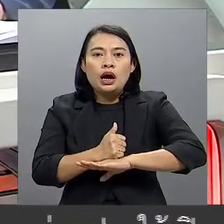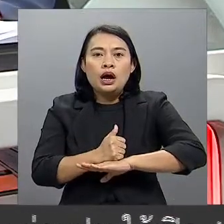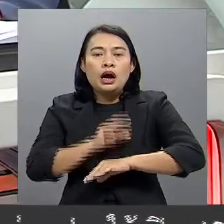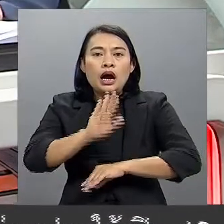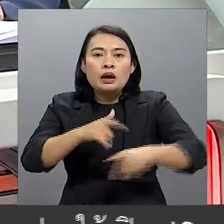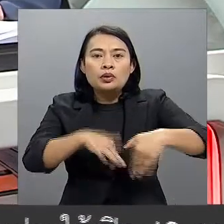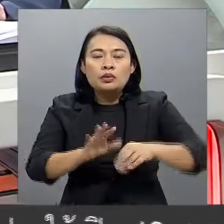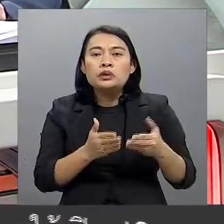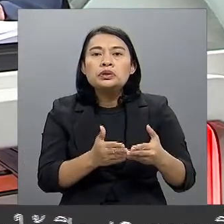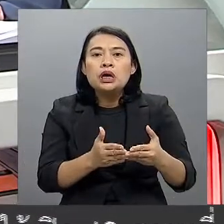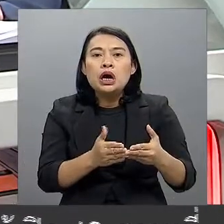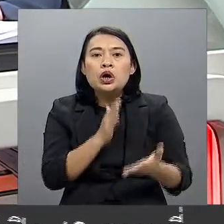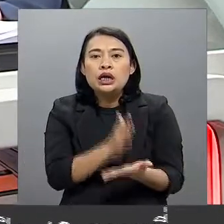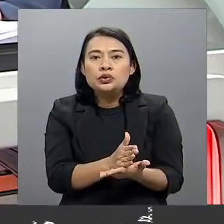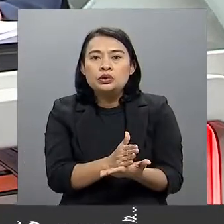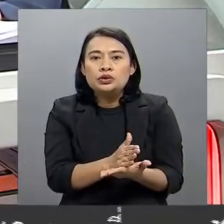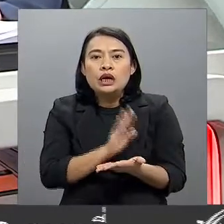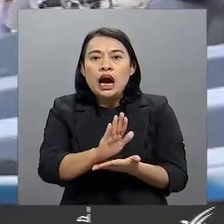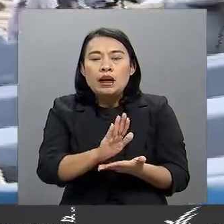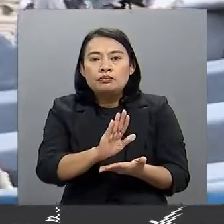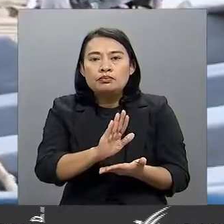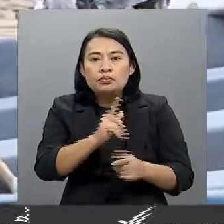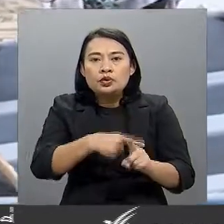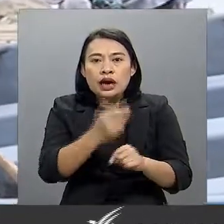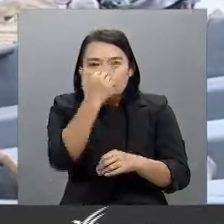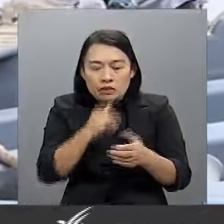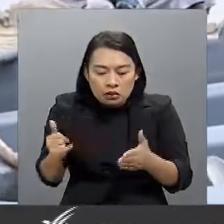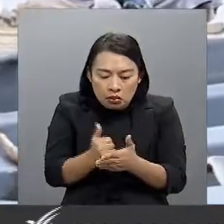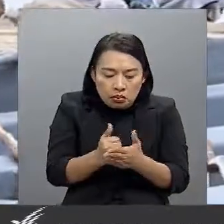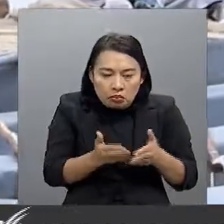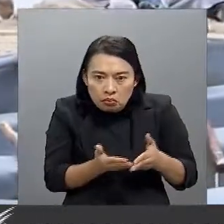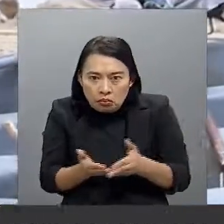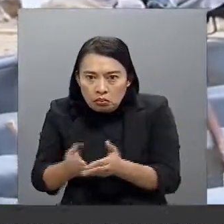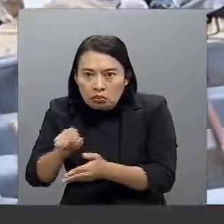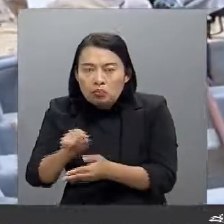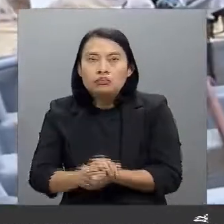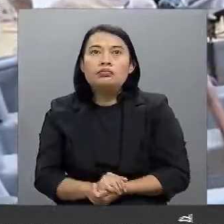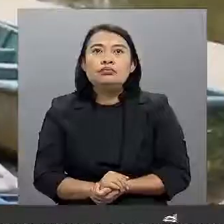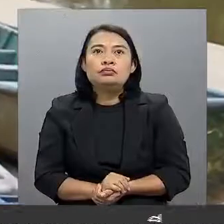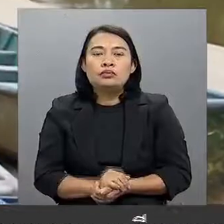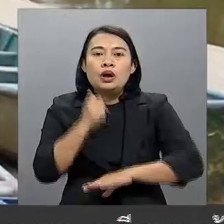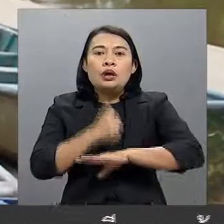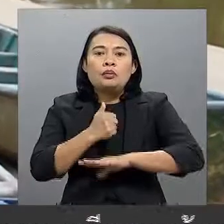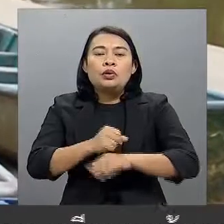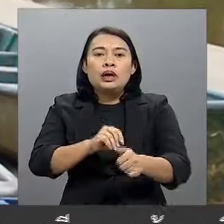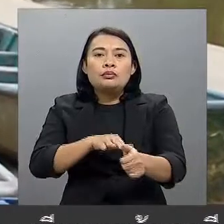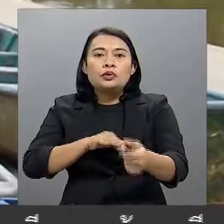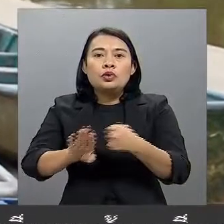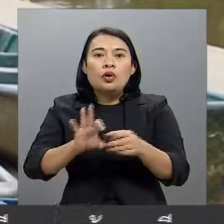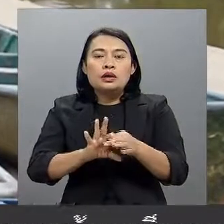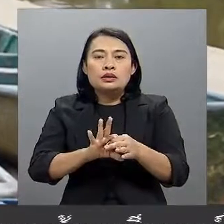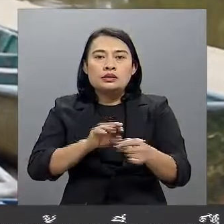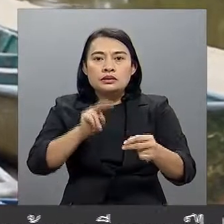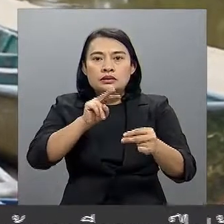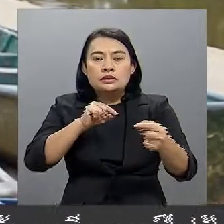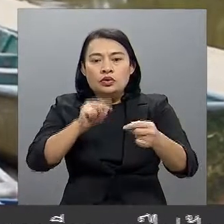ชั่วคราวเพื่อป้องกันการลักลอบขนแรงงานค่ะผู้นำชุมชนฝ่ายปกครองและทหารช่วยกันถอดเครื่องยนต์